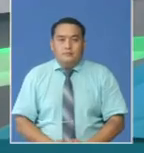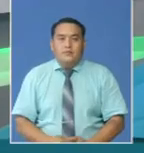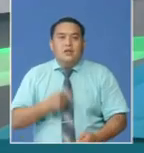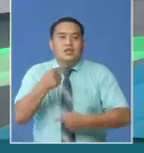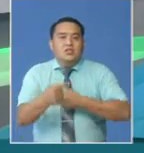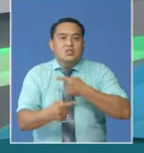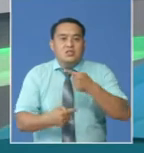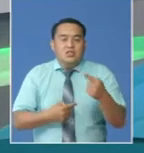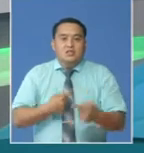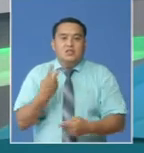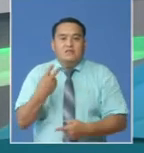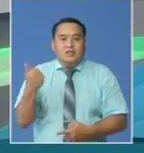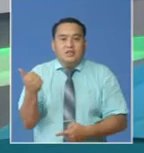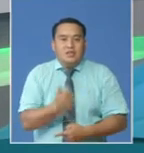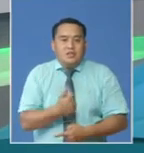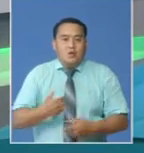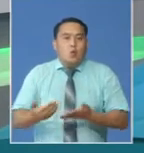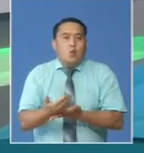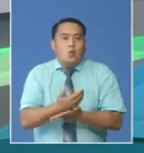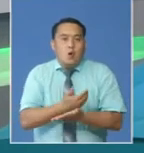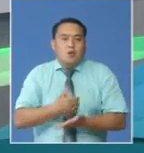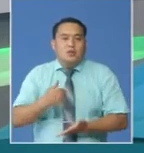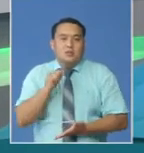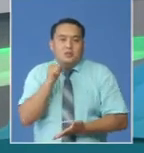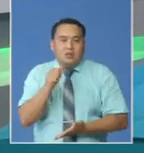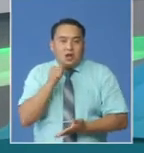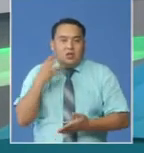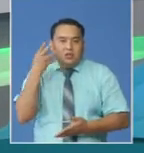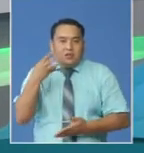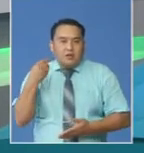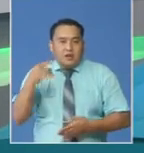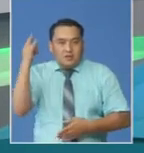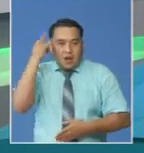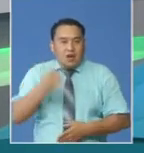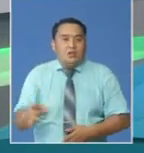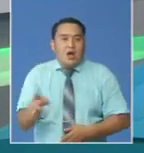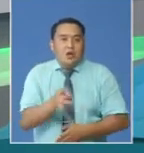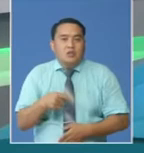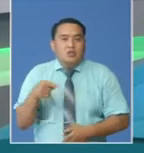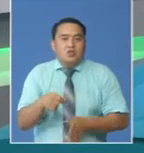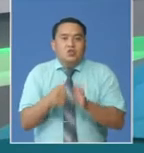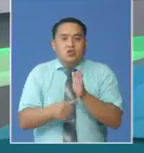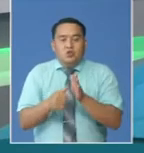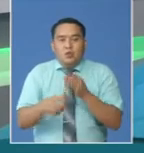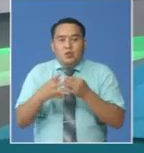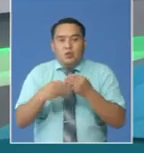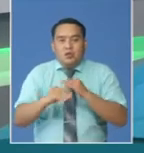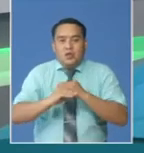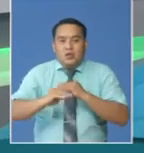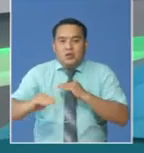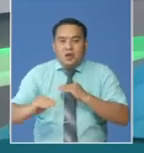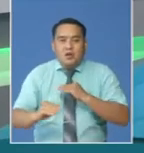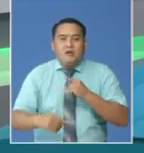Через 2 недели начнется уборка сахарной свеклы. В Сарканском районе под эту культуру отвели 1600 гектаров. Алматинская область